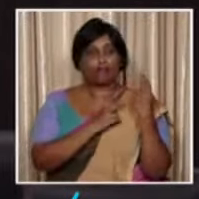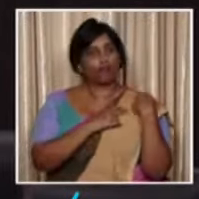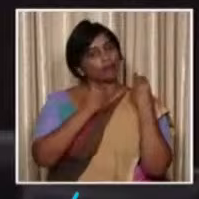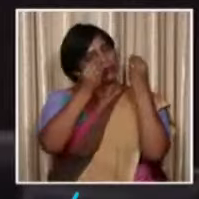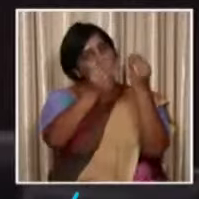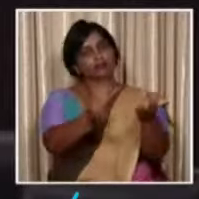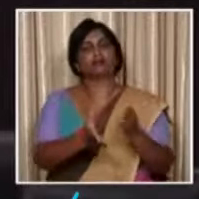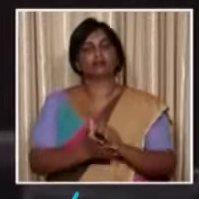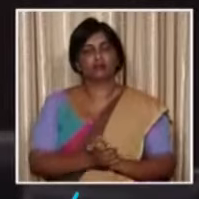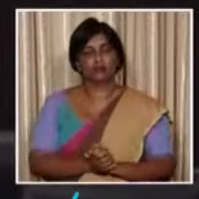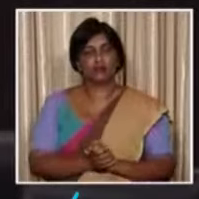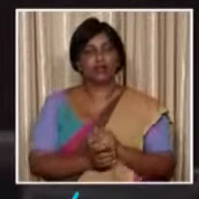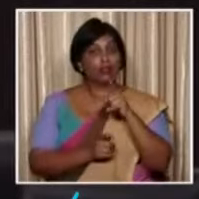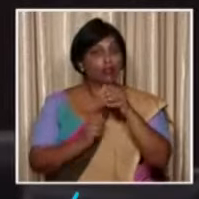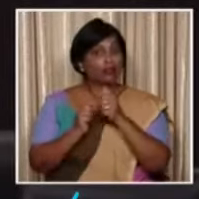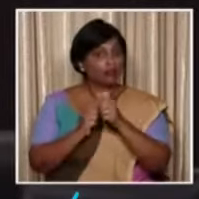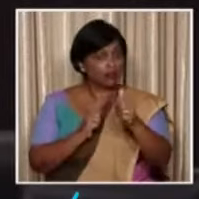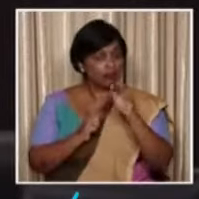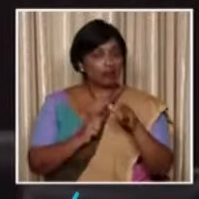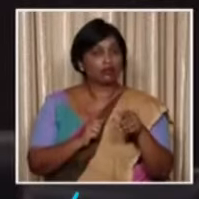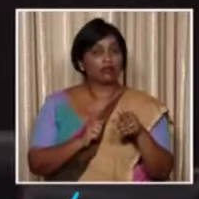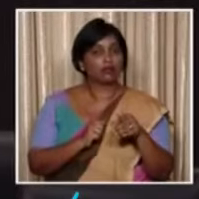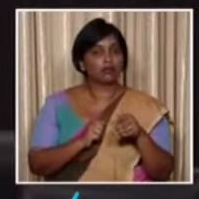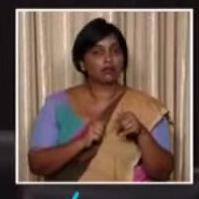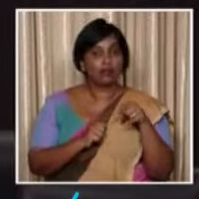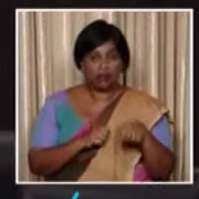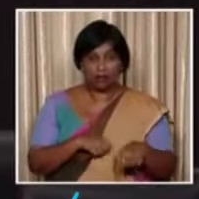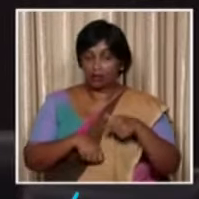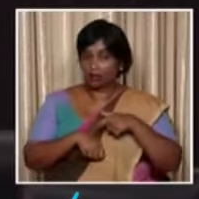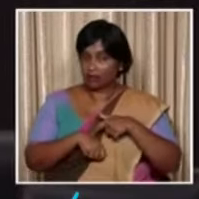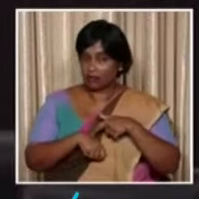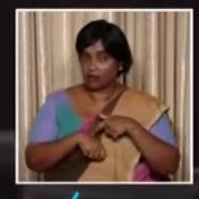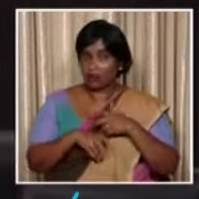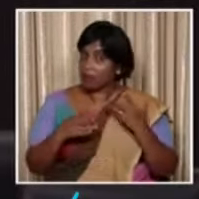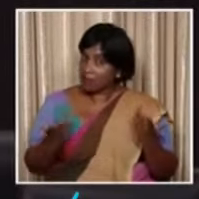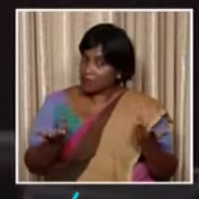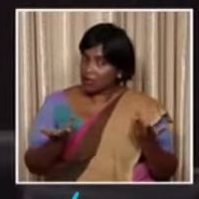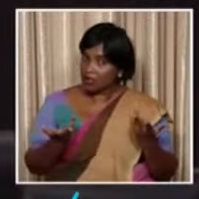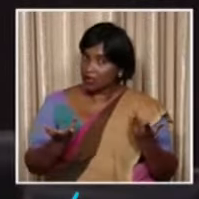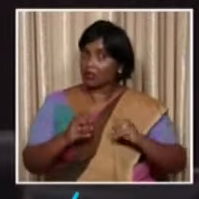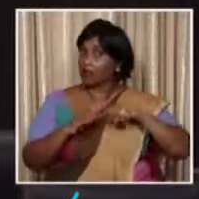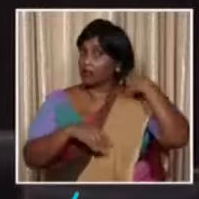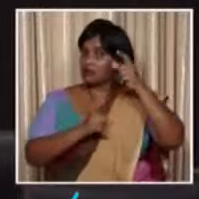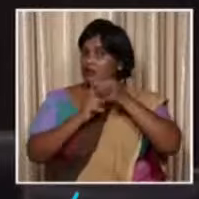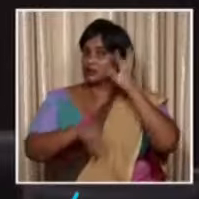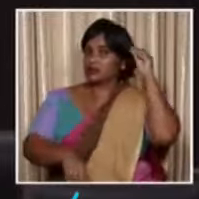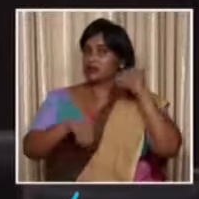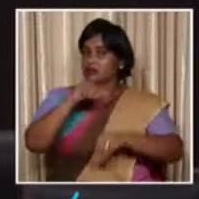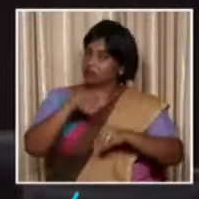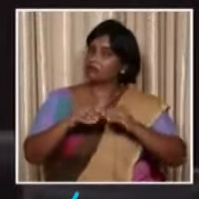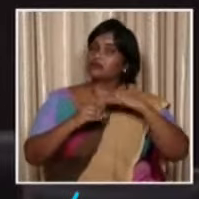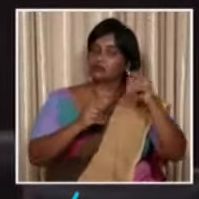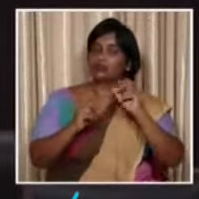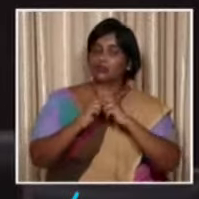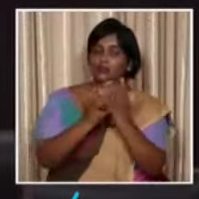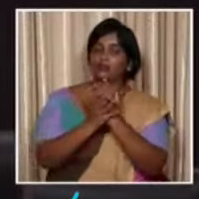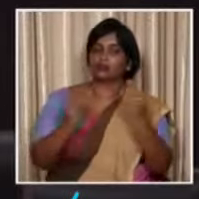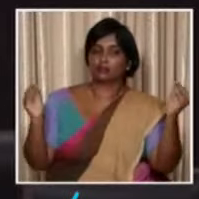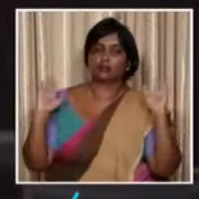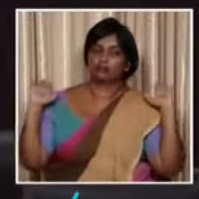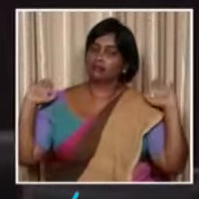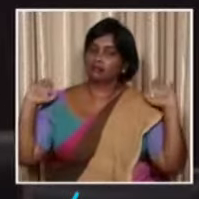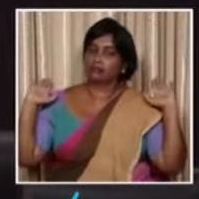පවරන්න. ඒක කරන්න මේ වෙලාවේ බැයිනම් ඊළඟ ජනාධිපති වර්ණයෙන් හරි මේ ප්‍රශ්න ඉවර කරනවා